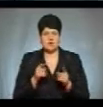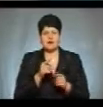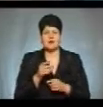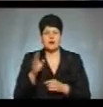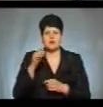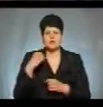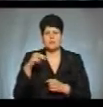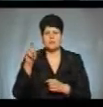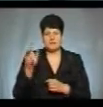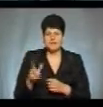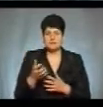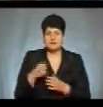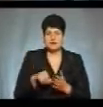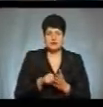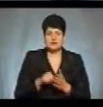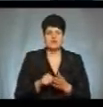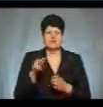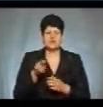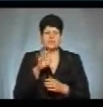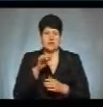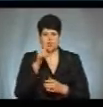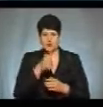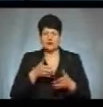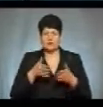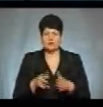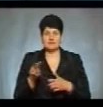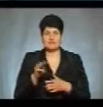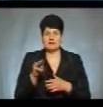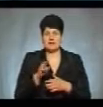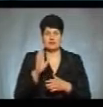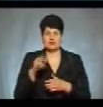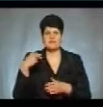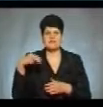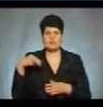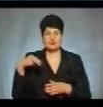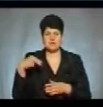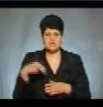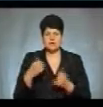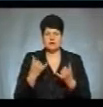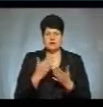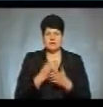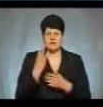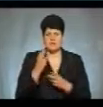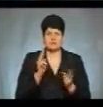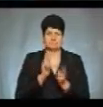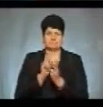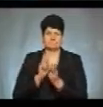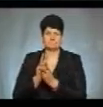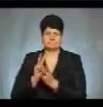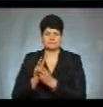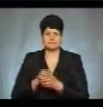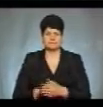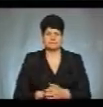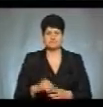участь в чемпіонаті України серед спортсменів 2005 року народження, який у травні пройде в Запоріжжі. Сьогодні мав 3 сутички. 2